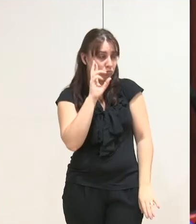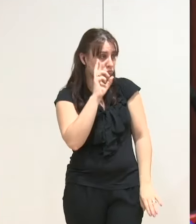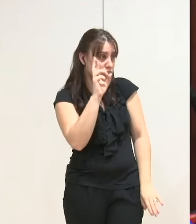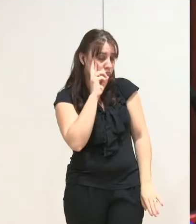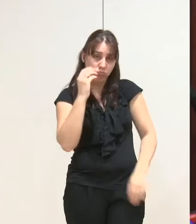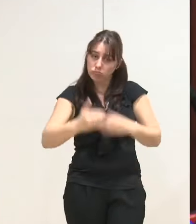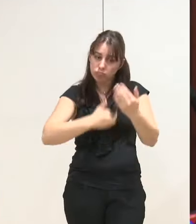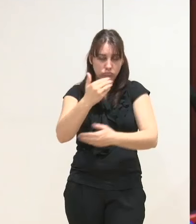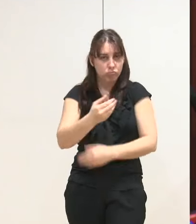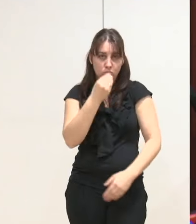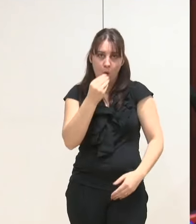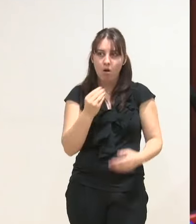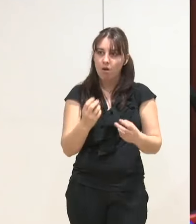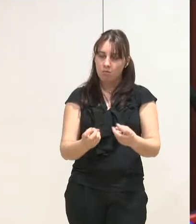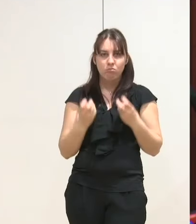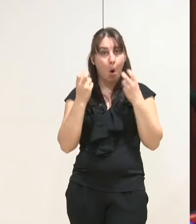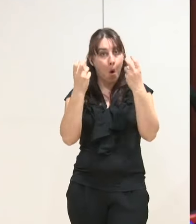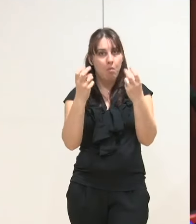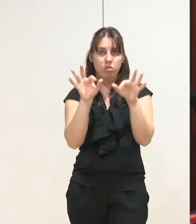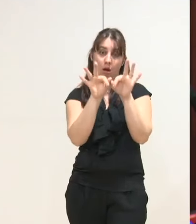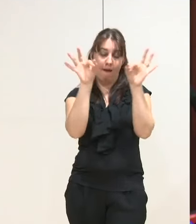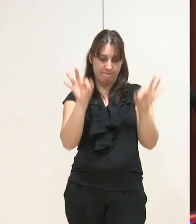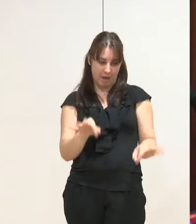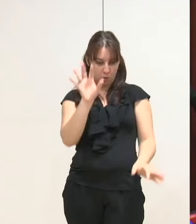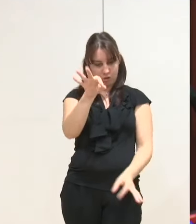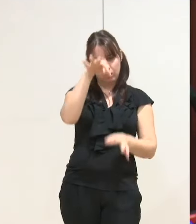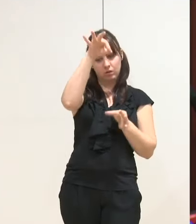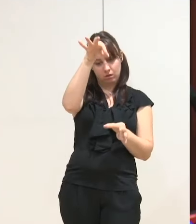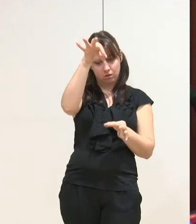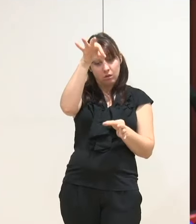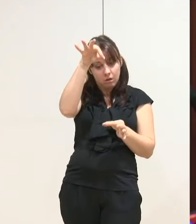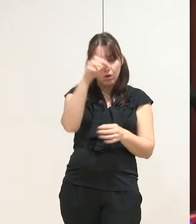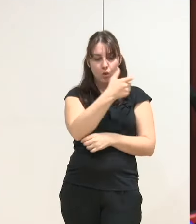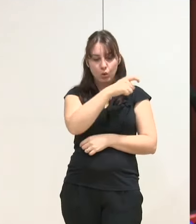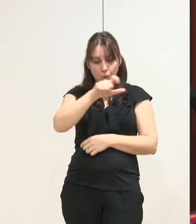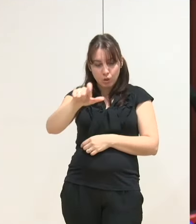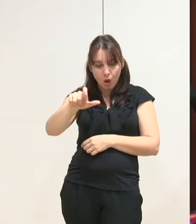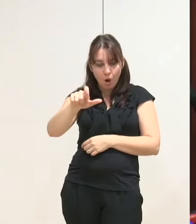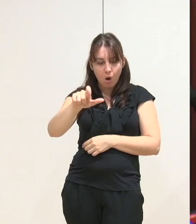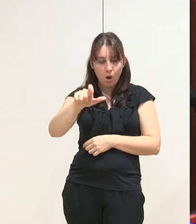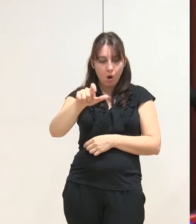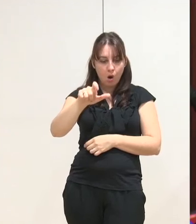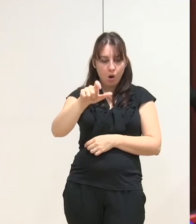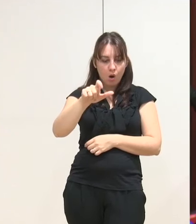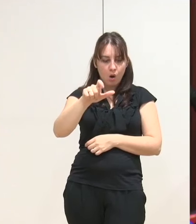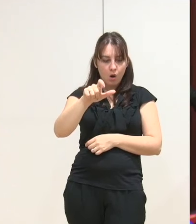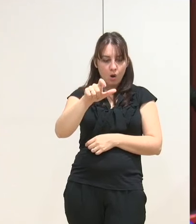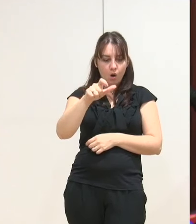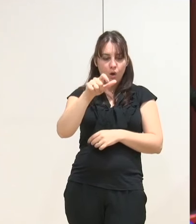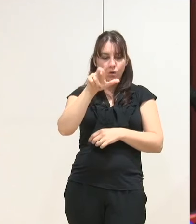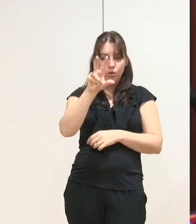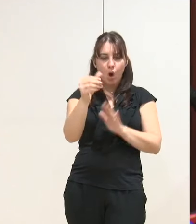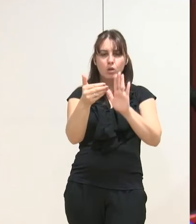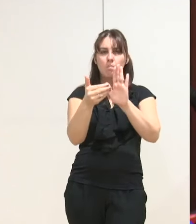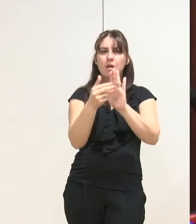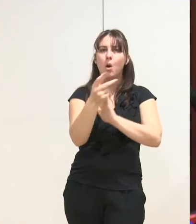faire augmente la facture de de 200 230000